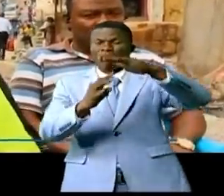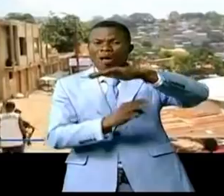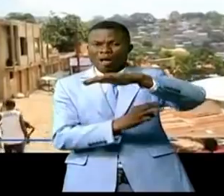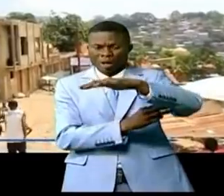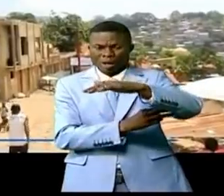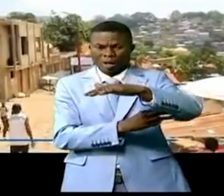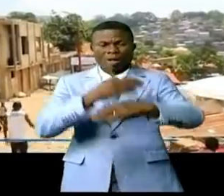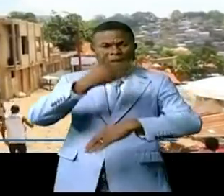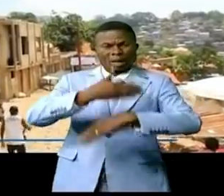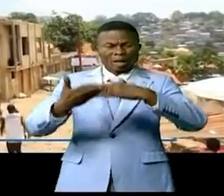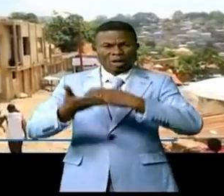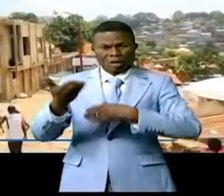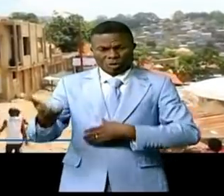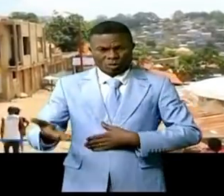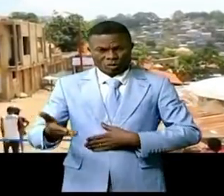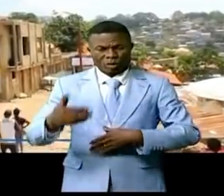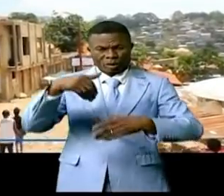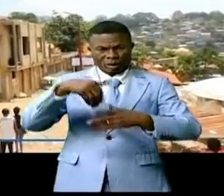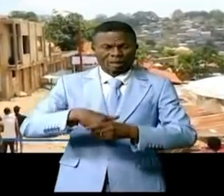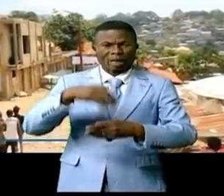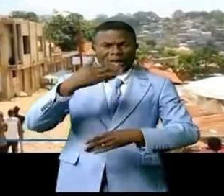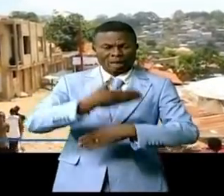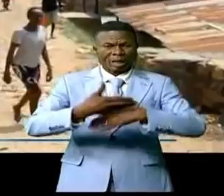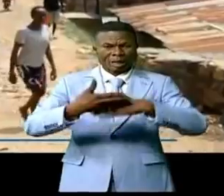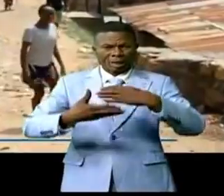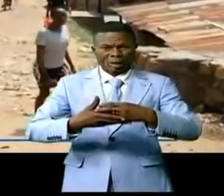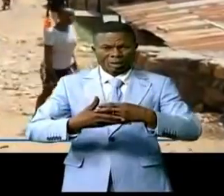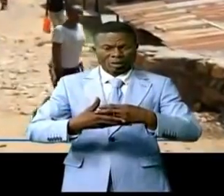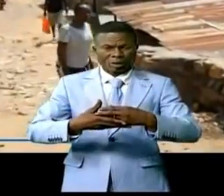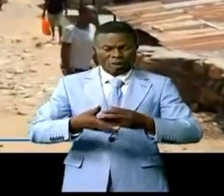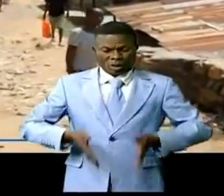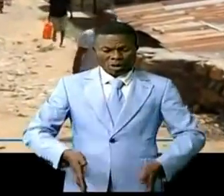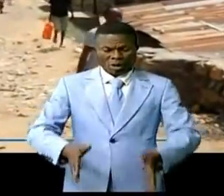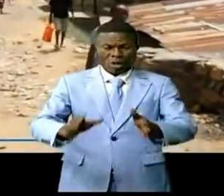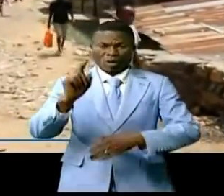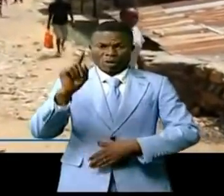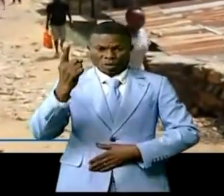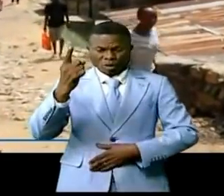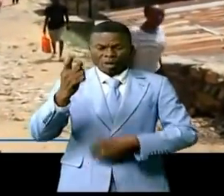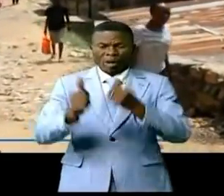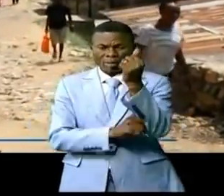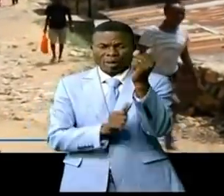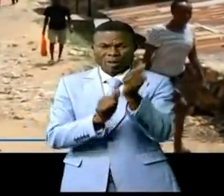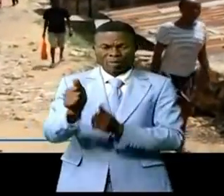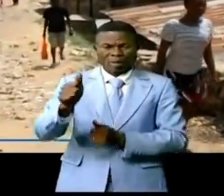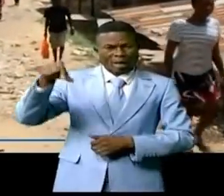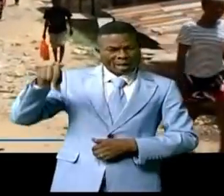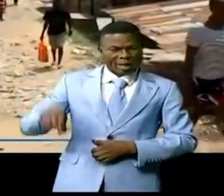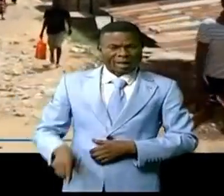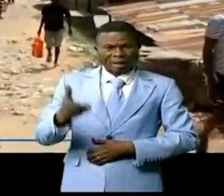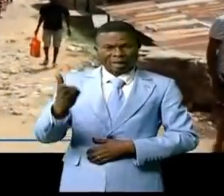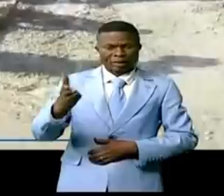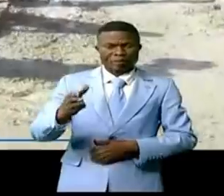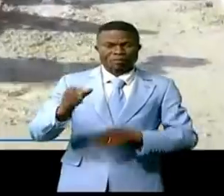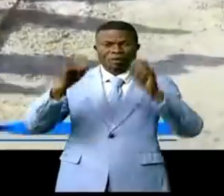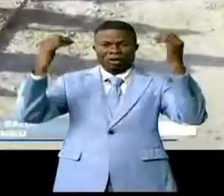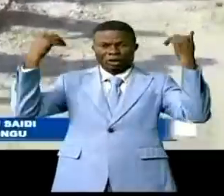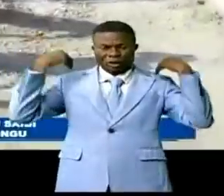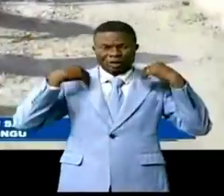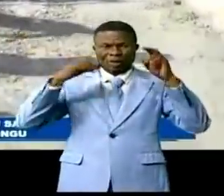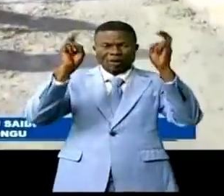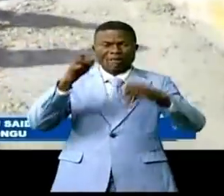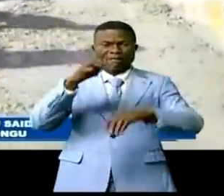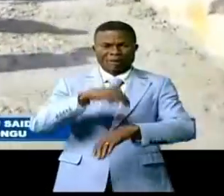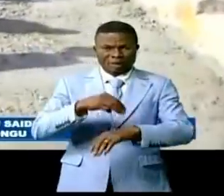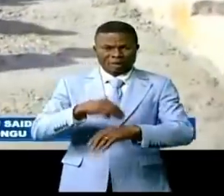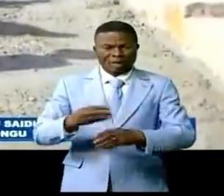construire. À travers la construction de l'unique et principale voie d'accès au quartier Texas, la mairie de Matadi s'engage à offrir à